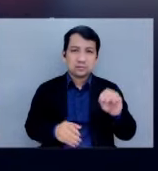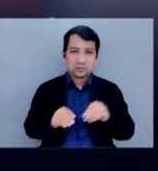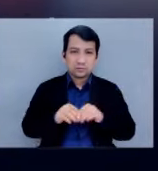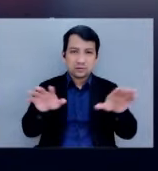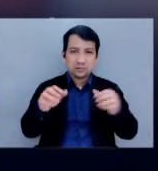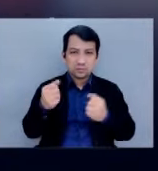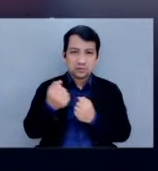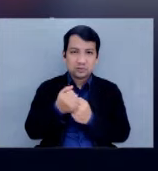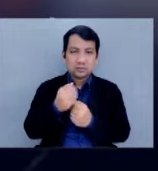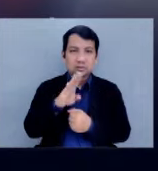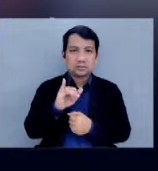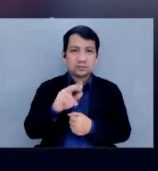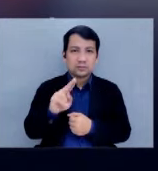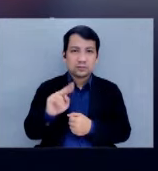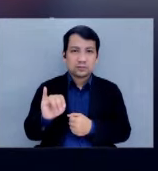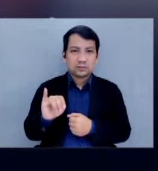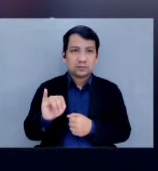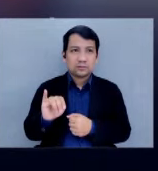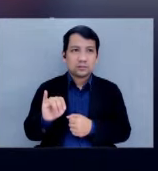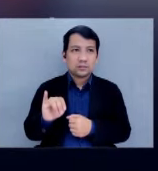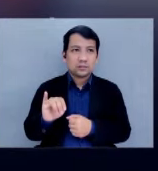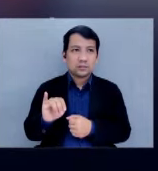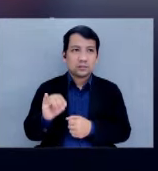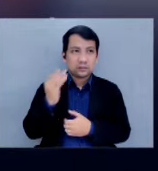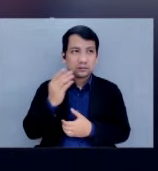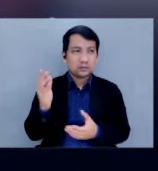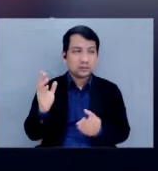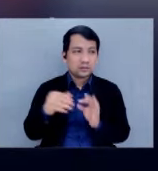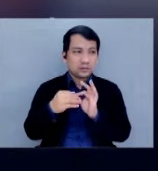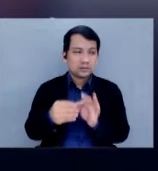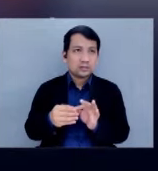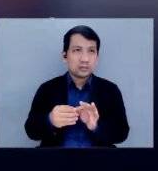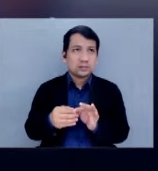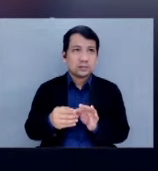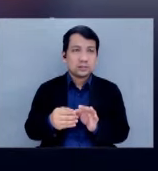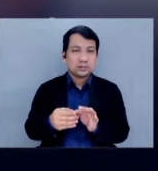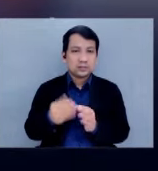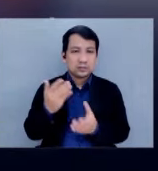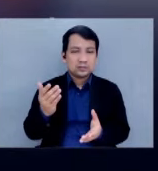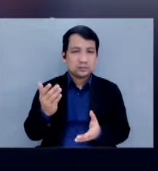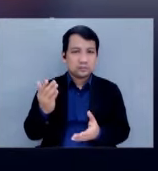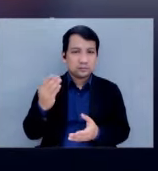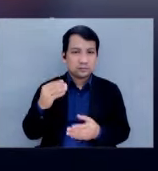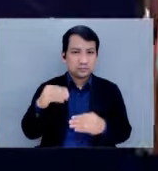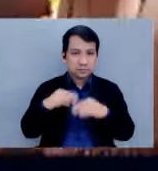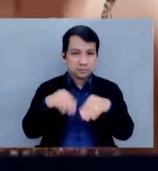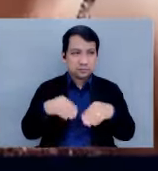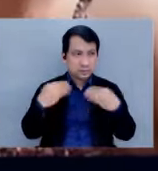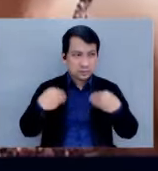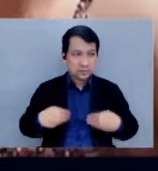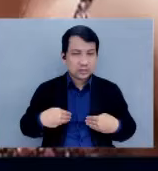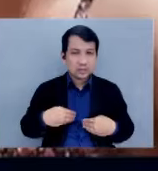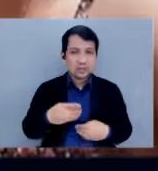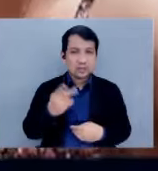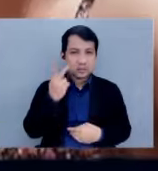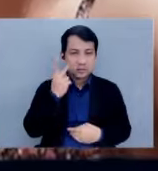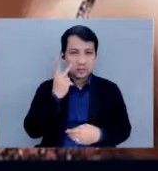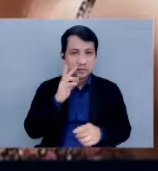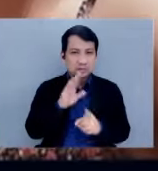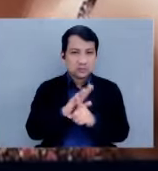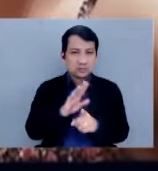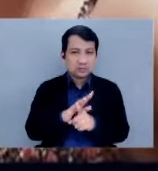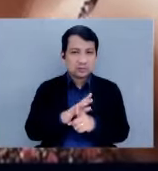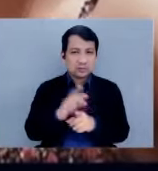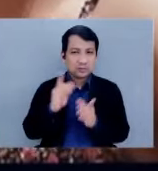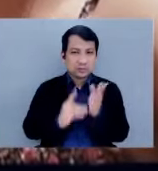Beanie sa mga local artists. Gaya ng handmade crochet outfit nila na ito, na gawang Pinoy. Trending yan na dinisenyo ng